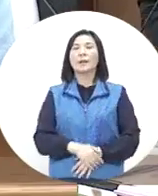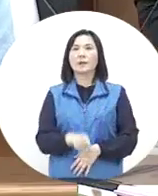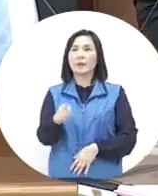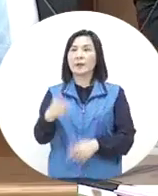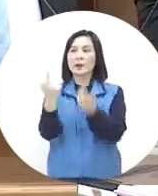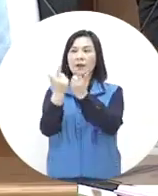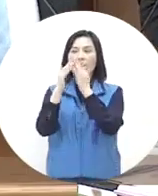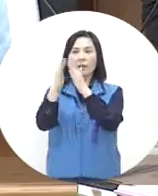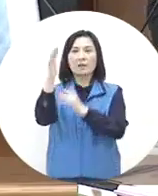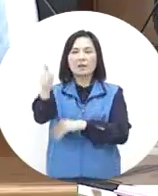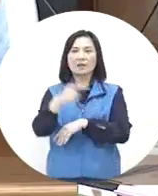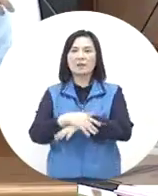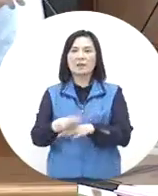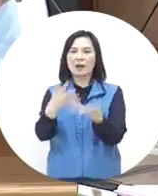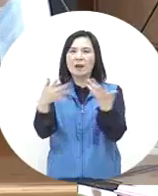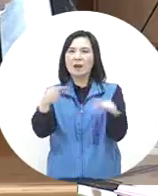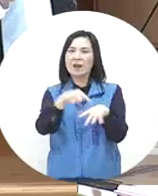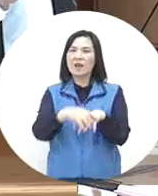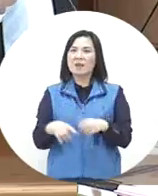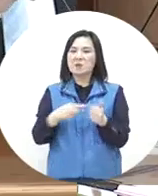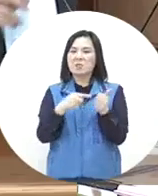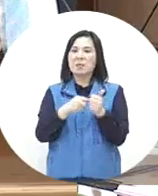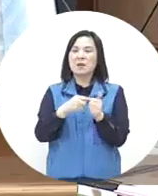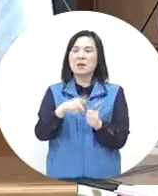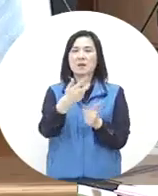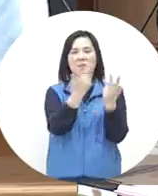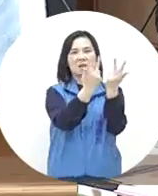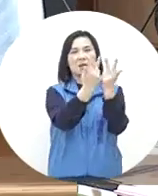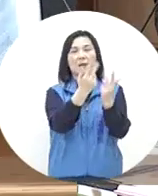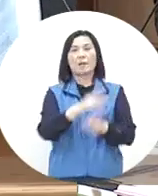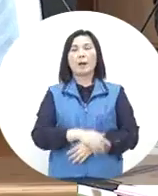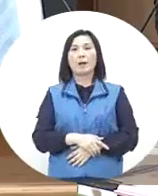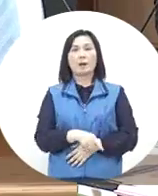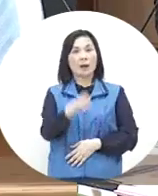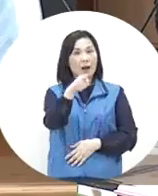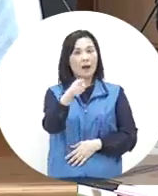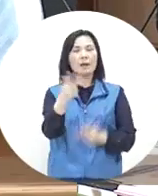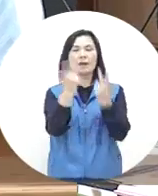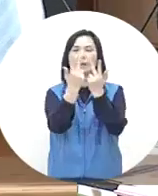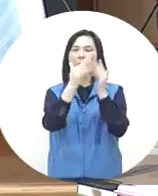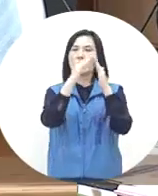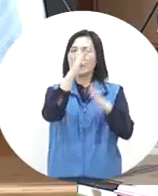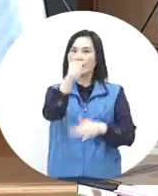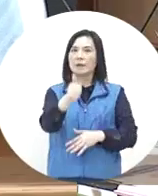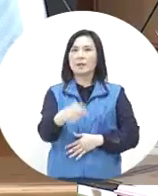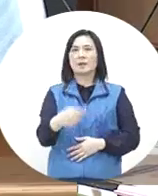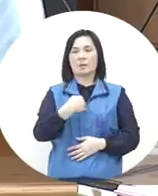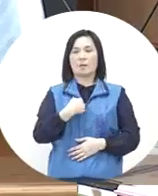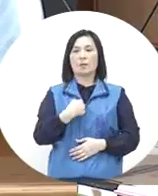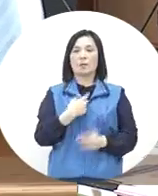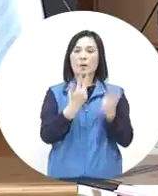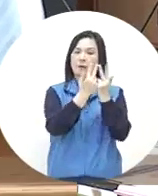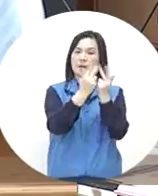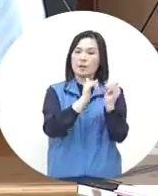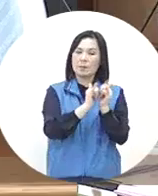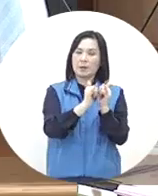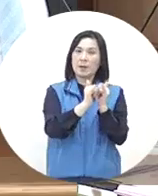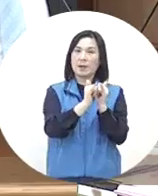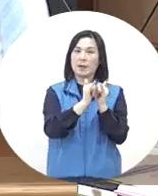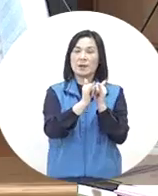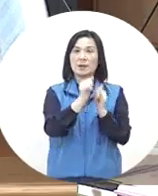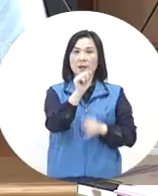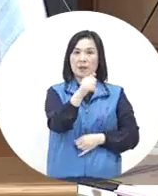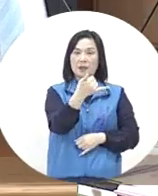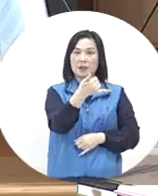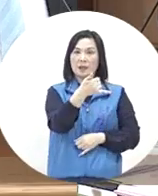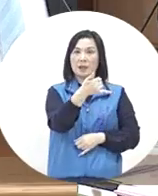我们新北市啊，但是你作为一个新北市长，其实我们作为新北市民跟新北市的民代，我们非常希